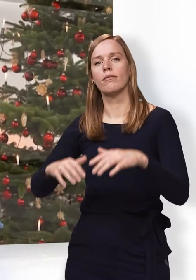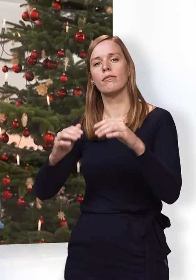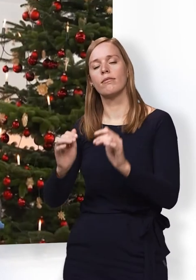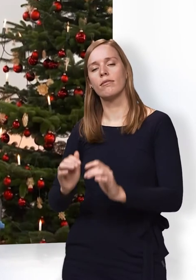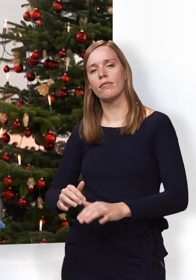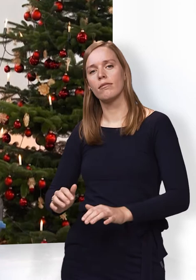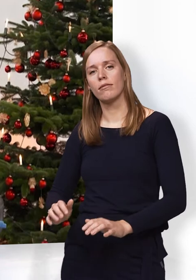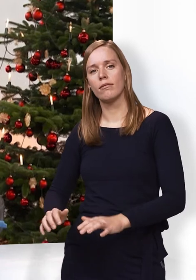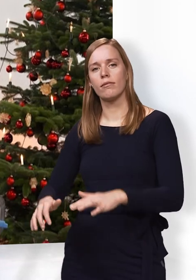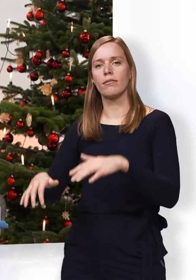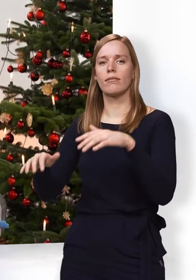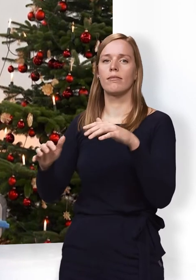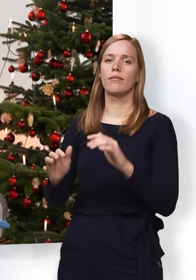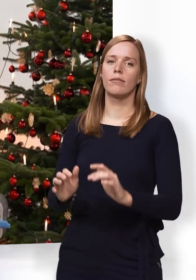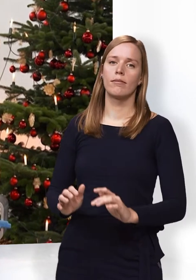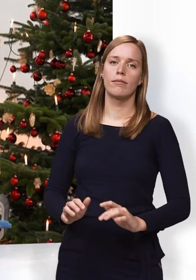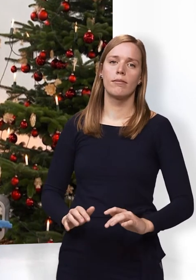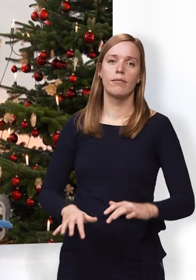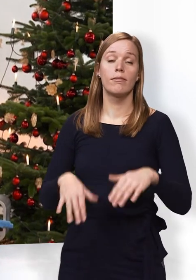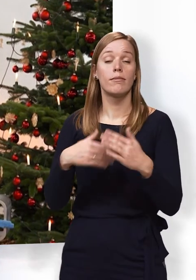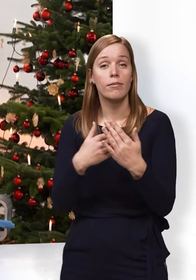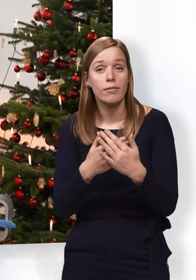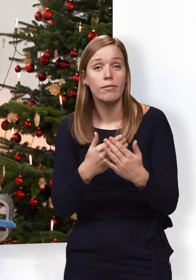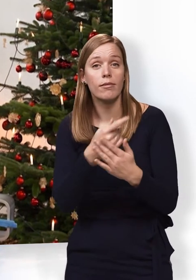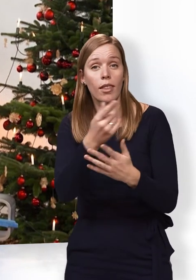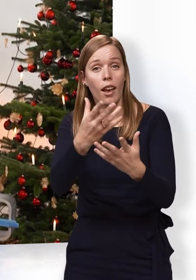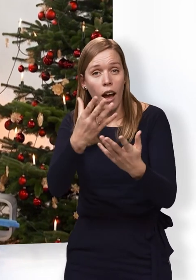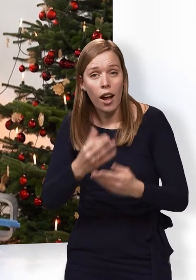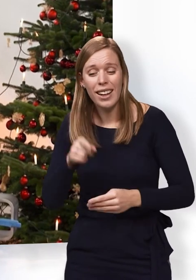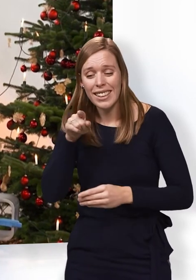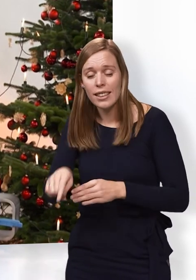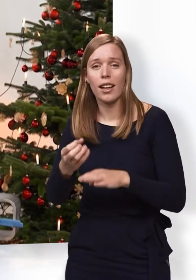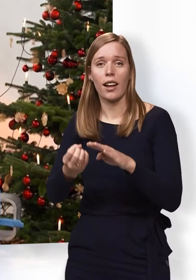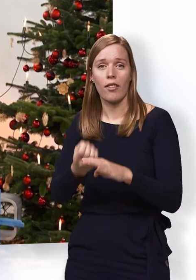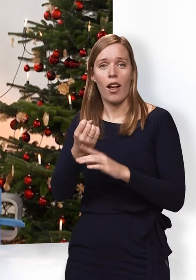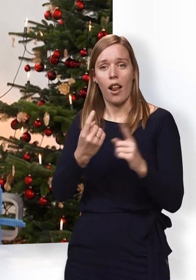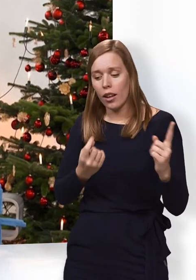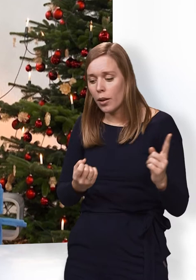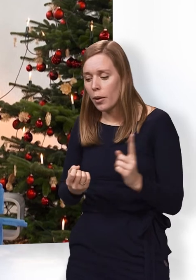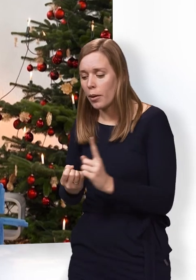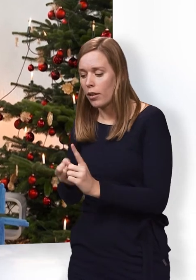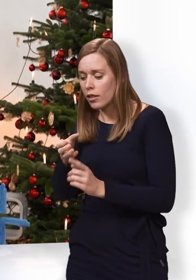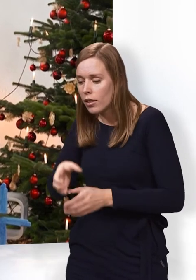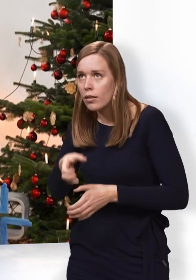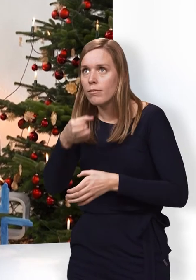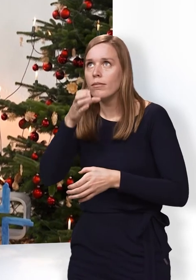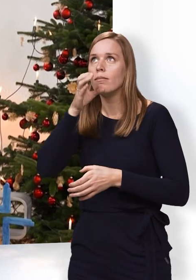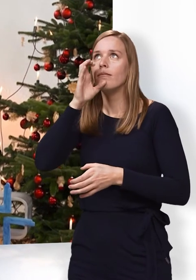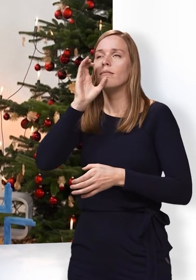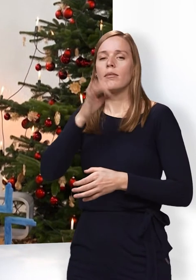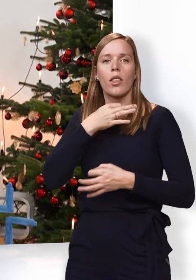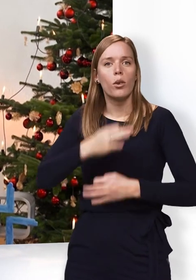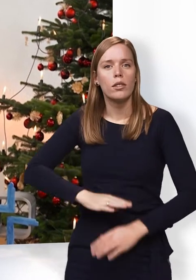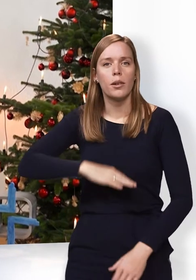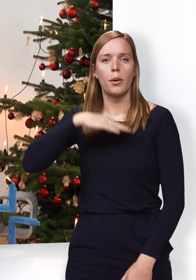Und deshalb lasst uns zu dieser Quelle gehen. Lasst uns trinken, unseren Durst stillen. Ich lade Sie